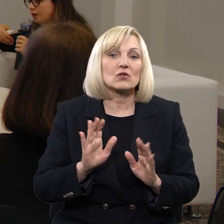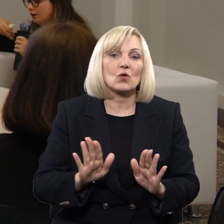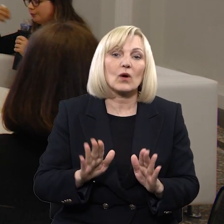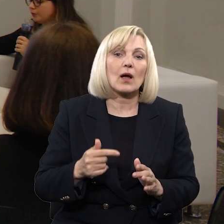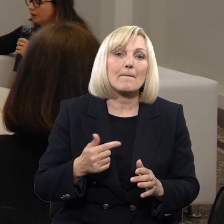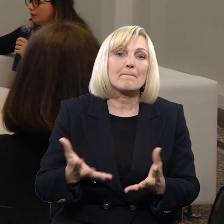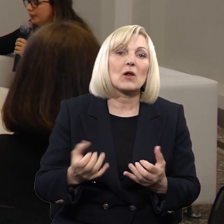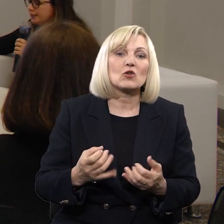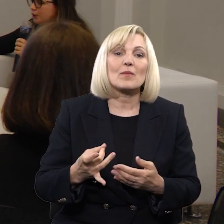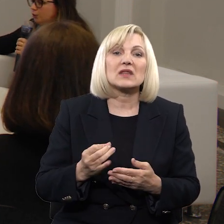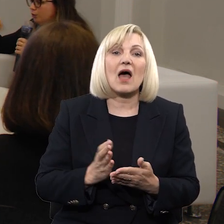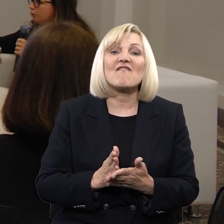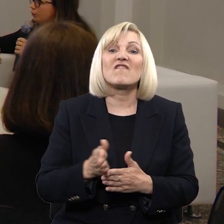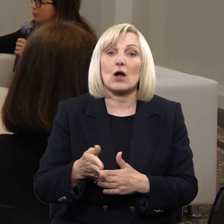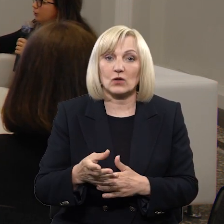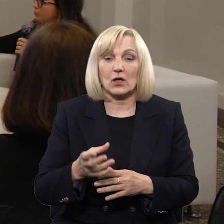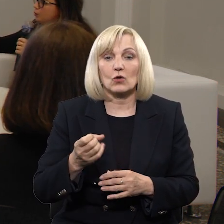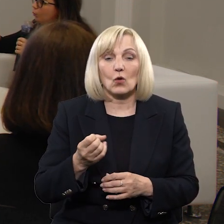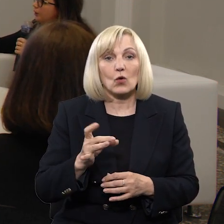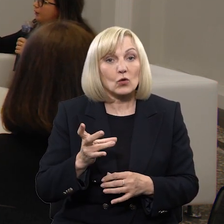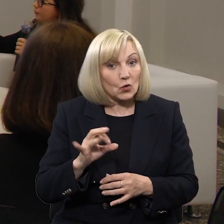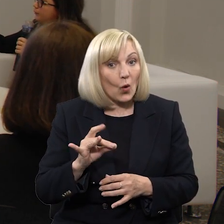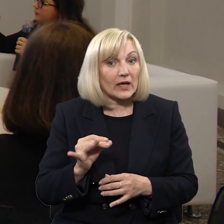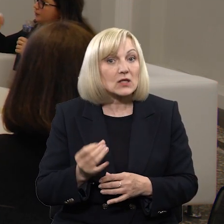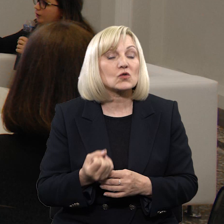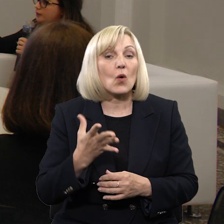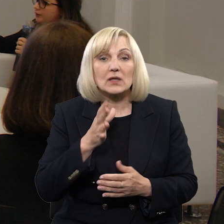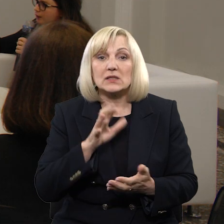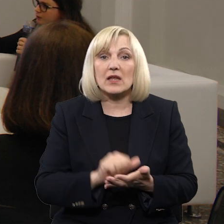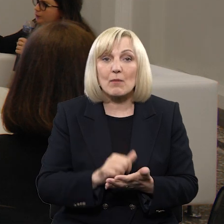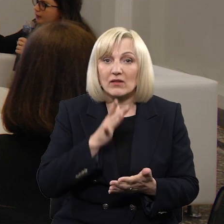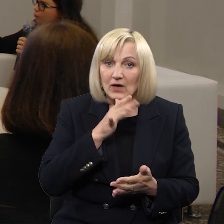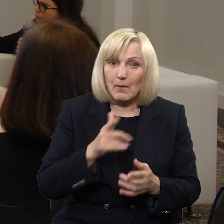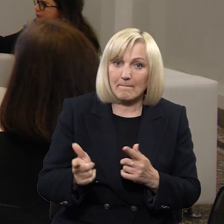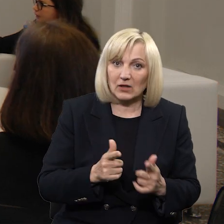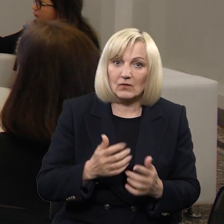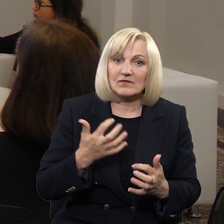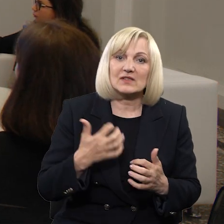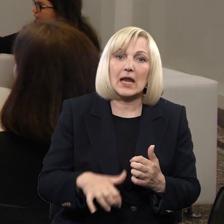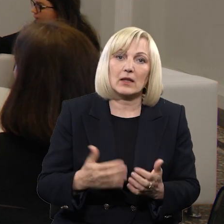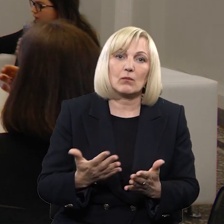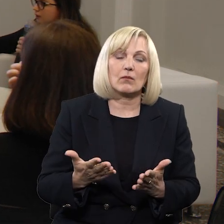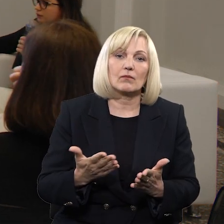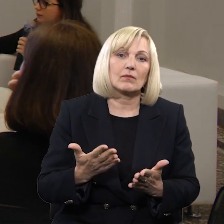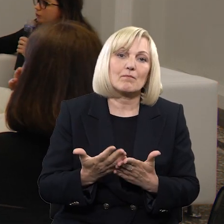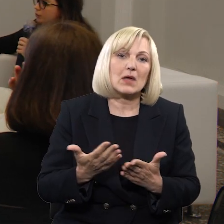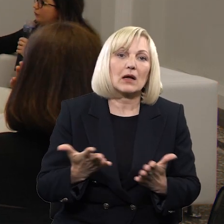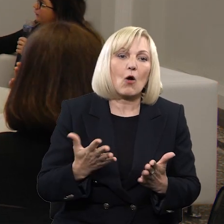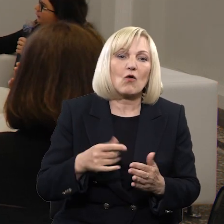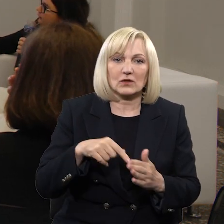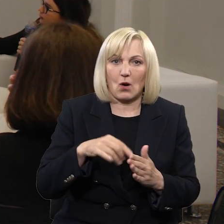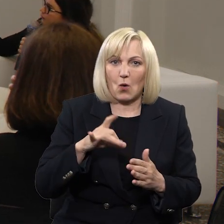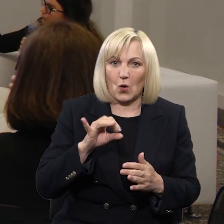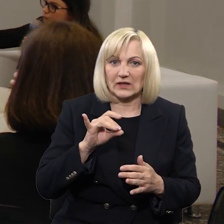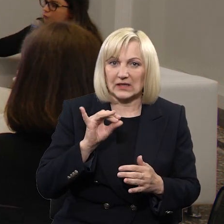мы получаем на выходе Но это Сколько занимает времени подготовка в среднем какого-то того